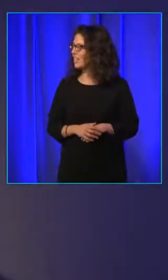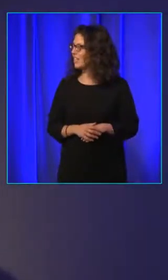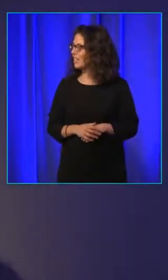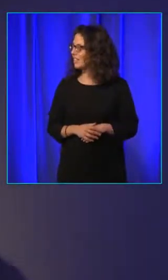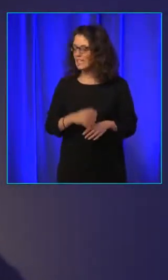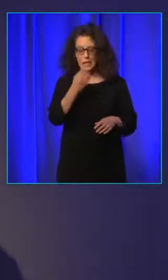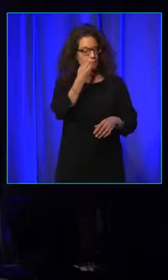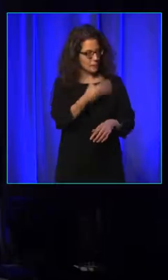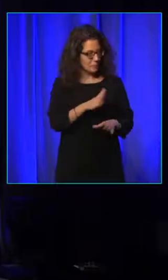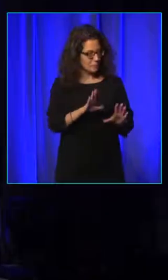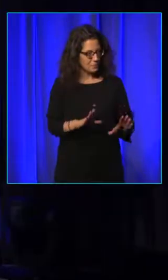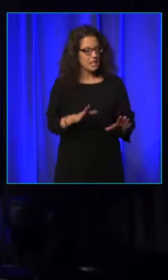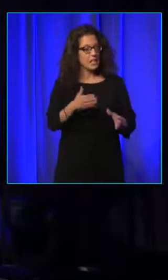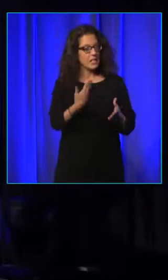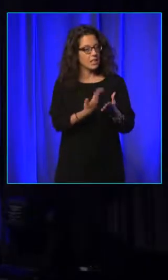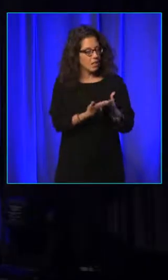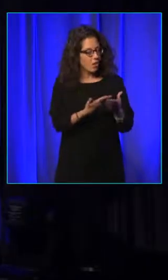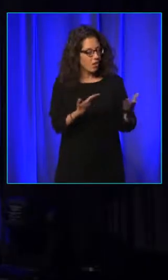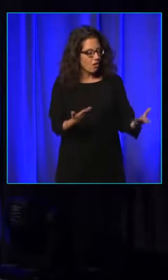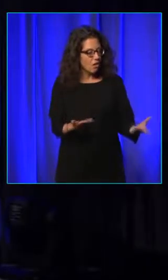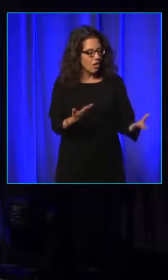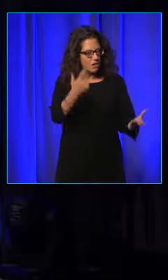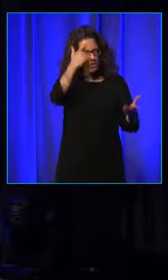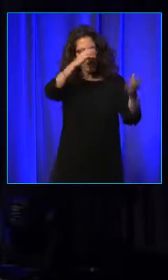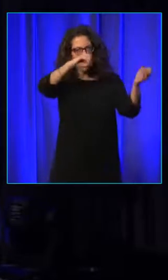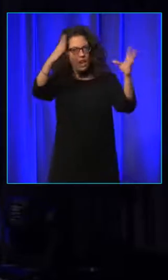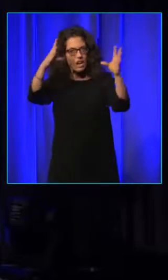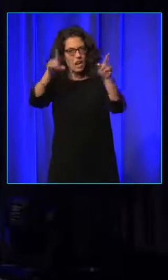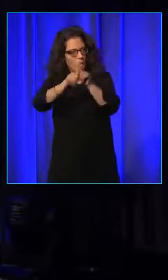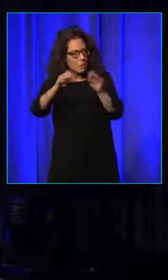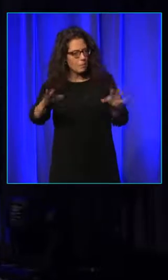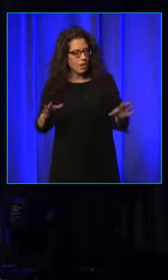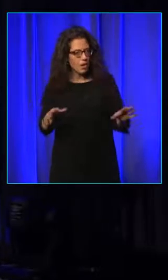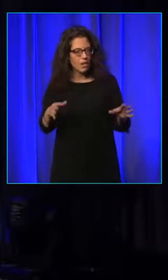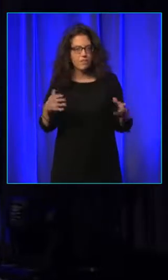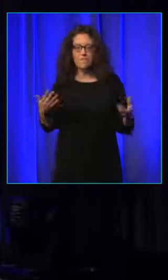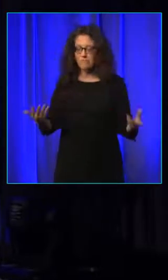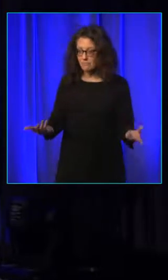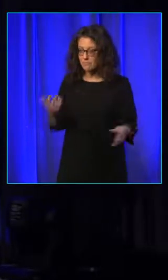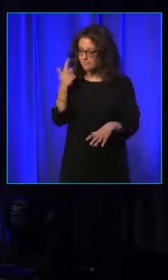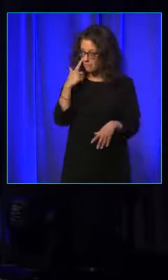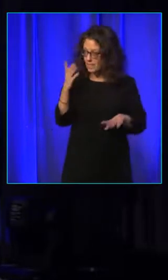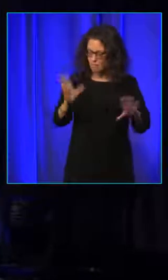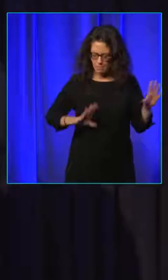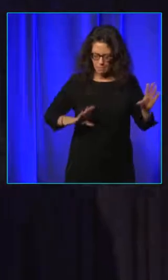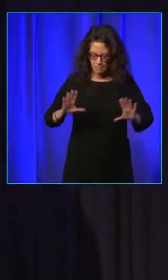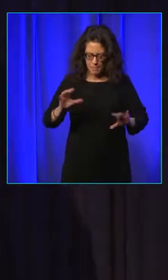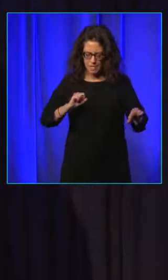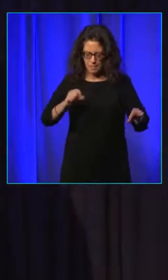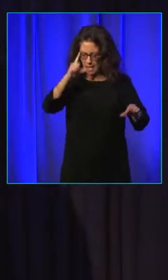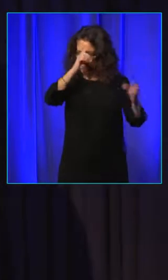Très bien. Quand tu fais ça, est-ce que tu vois, tu fais de l'imagerie en même temps? Alors vous voyez, elle mime, elle fait